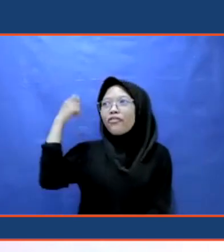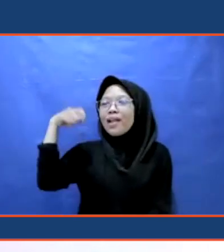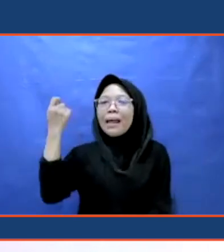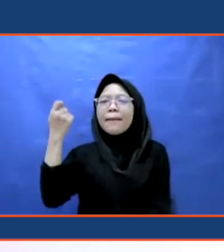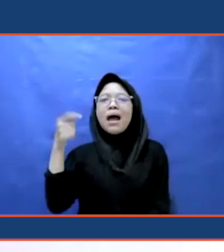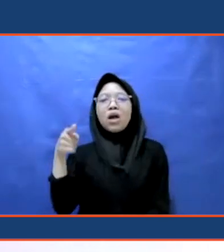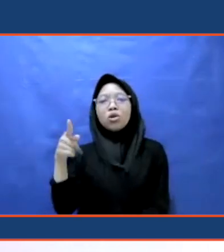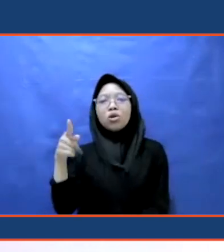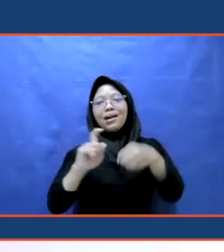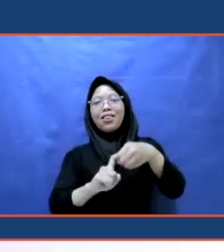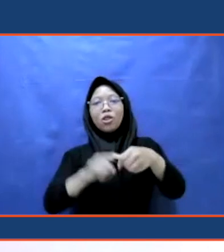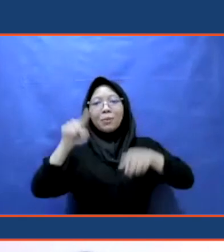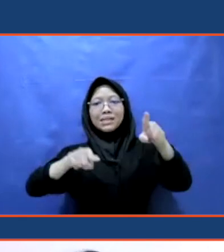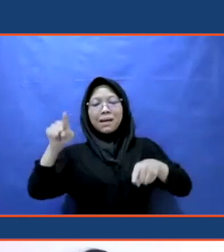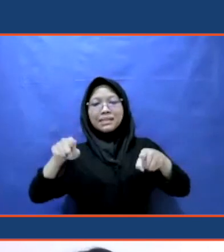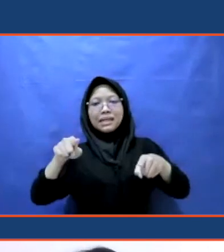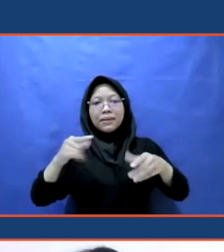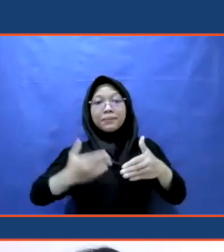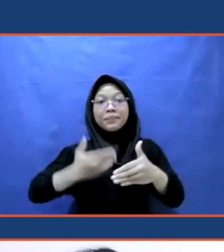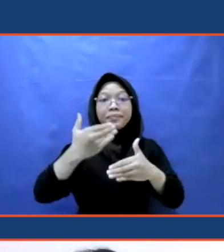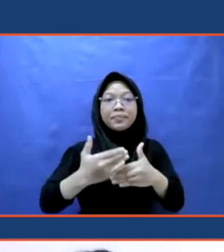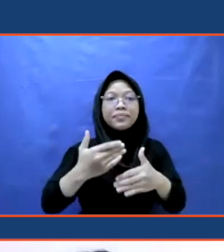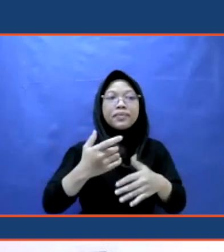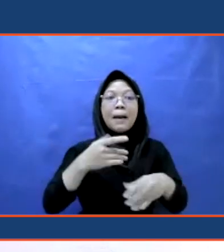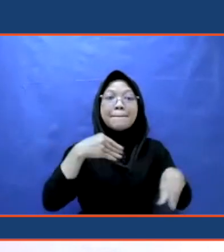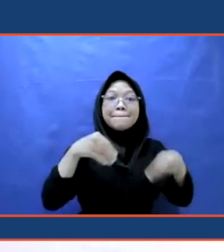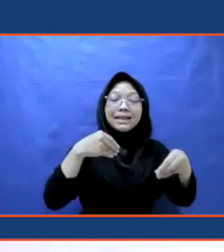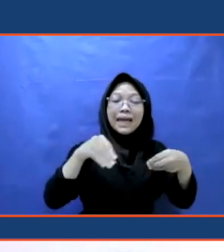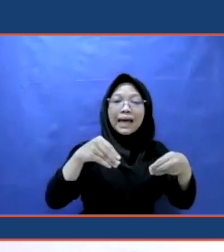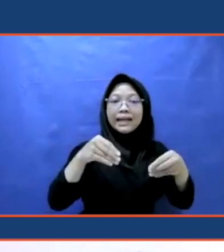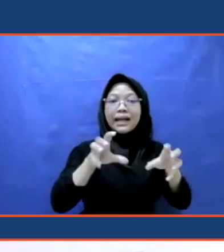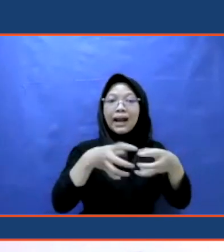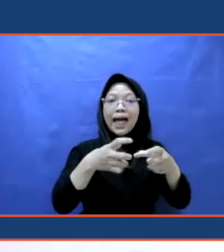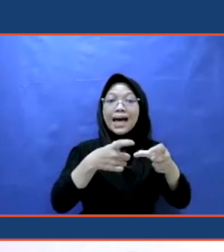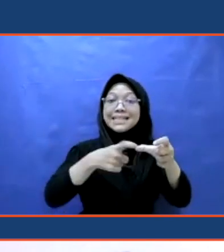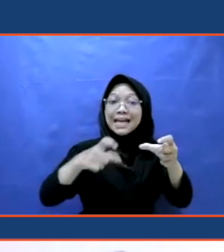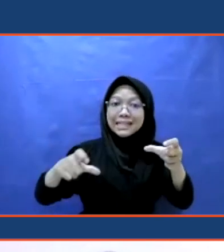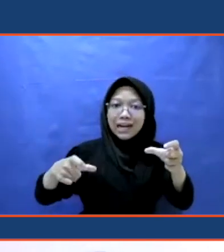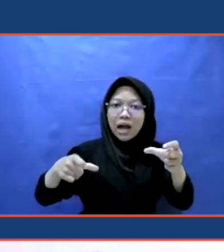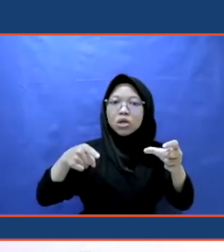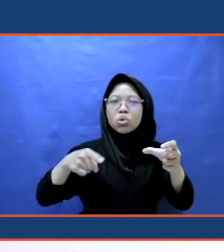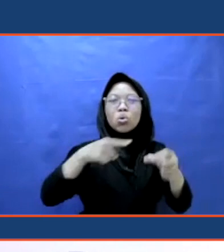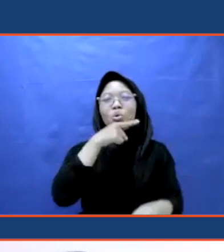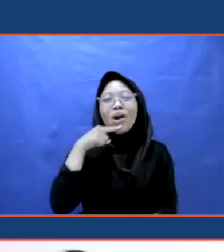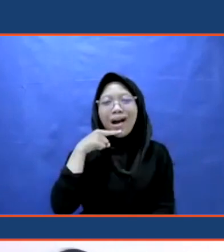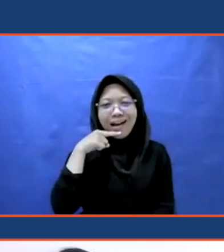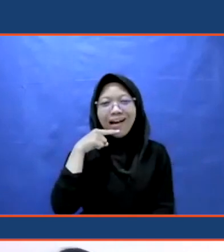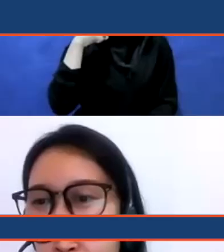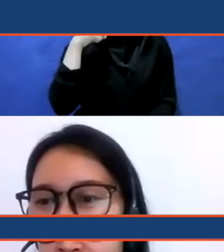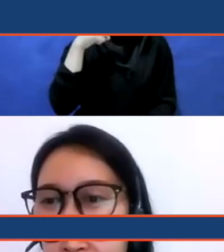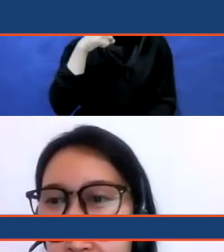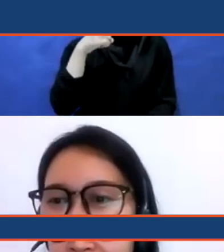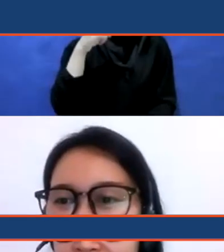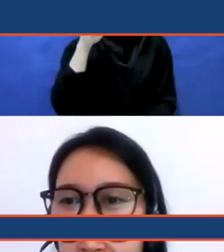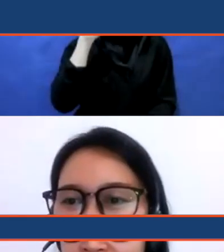ketersediaan materi dan media pembelajaran di kelas sastra itu masih sangat kurang yang saya yang saya